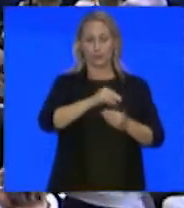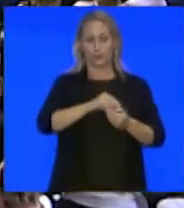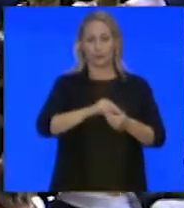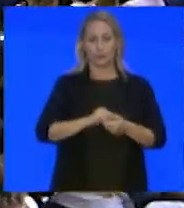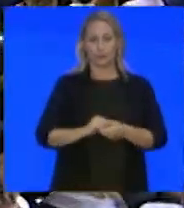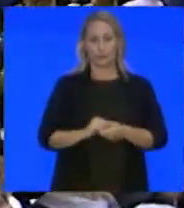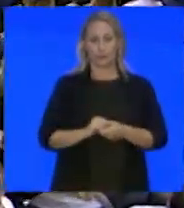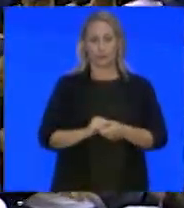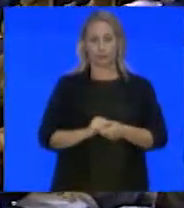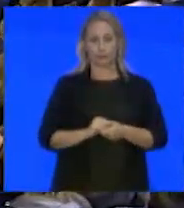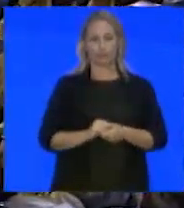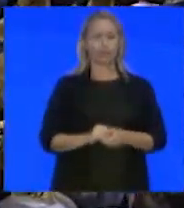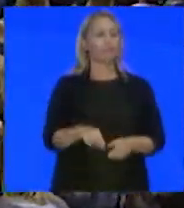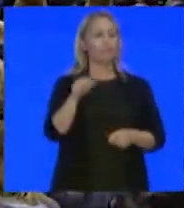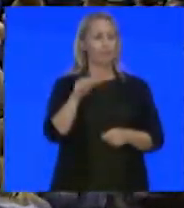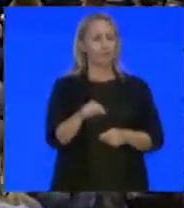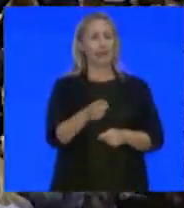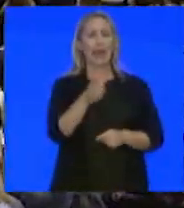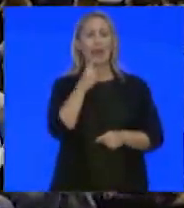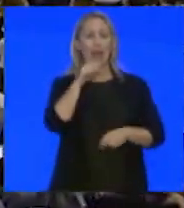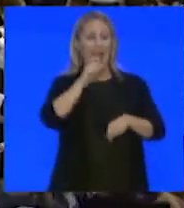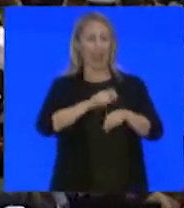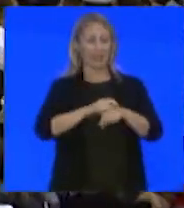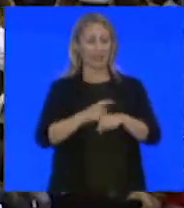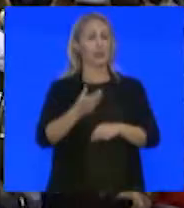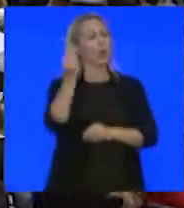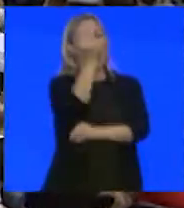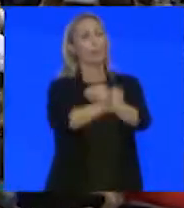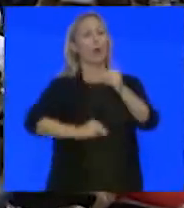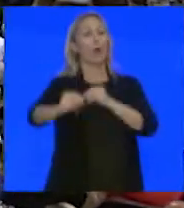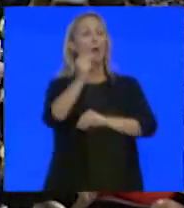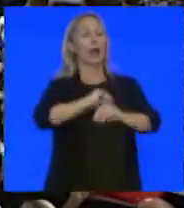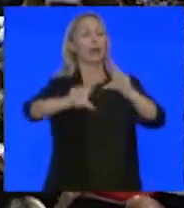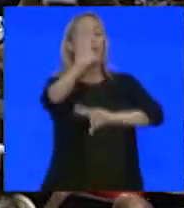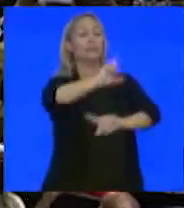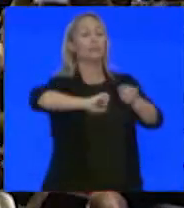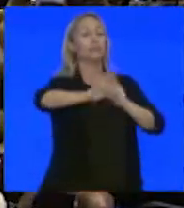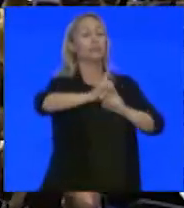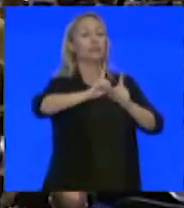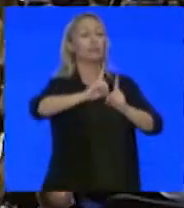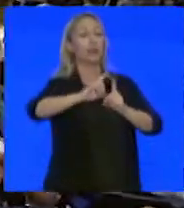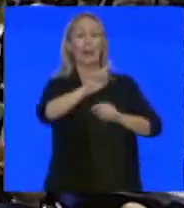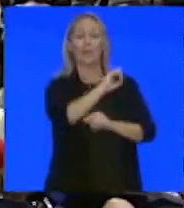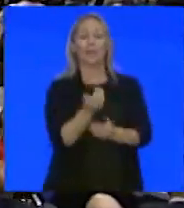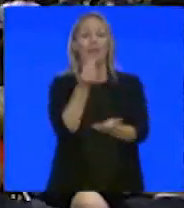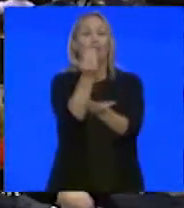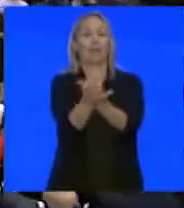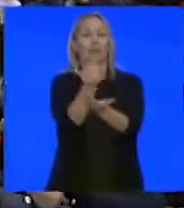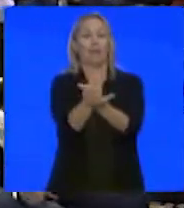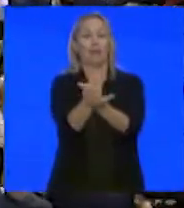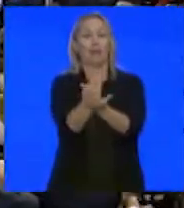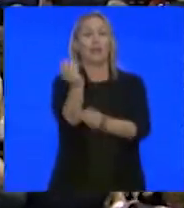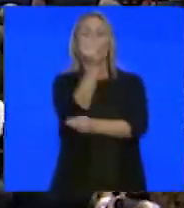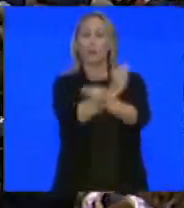Είναι καλύτερο να συζητάς παρά να ζητάς. Και είναι καλύτερο να υπερασπίζονται